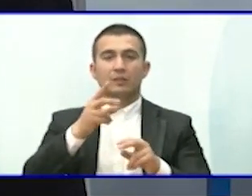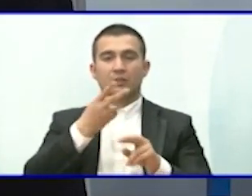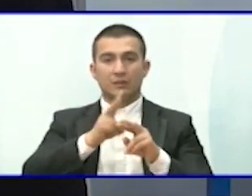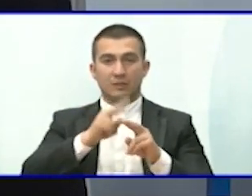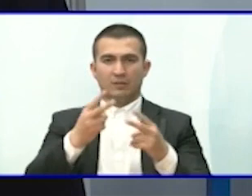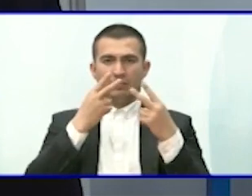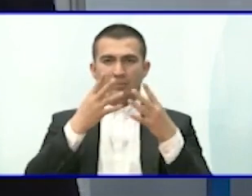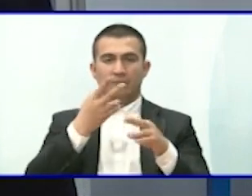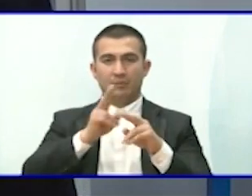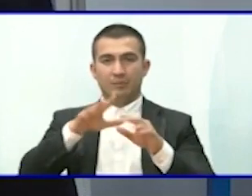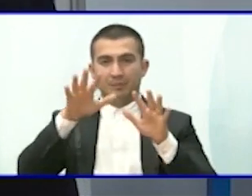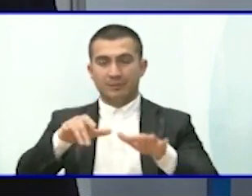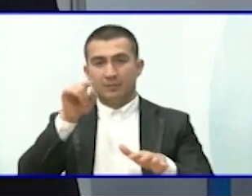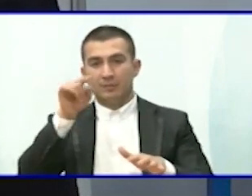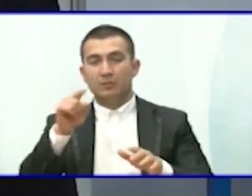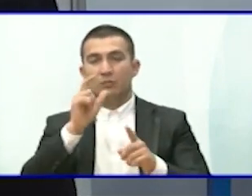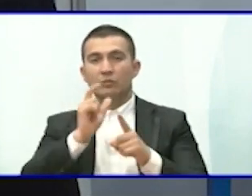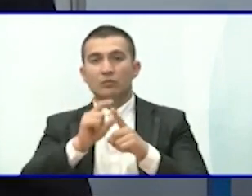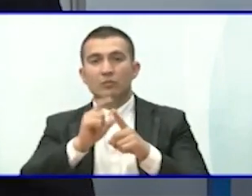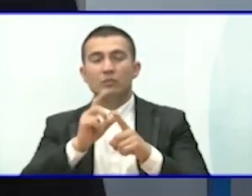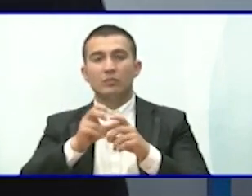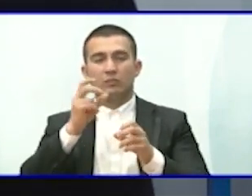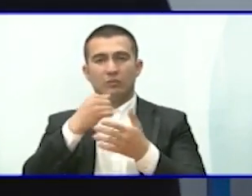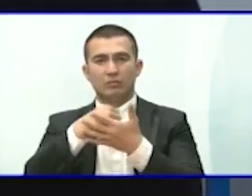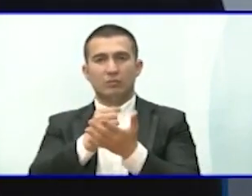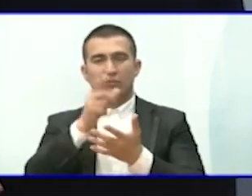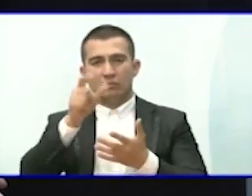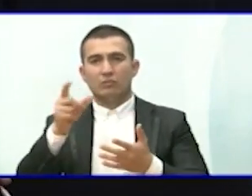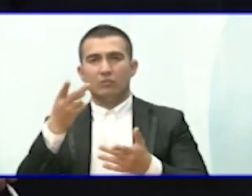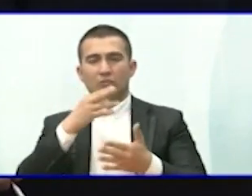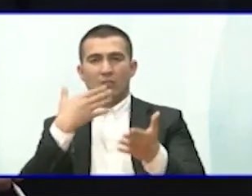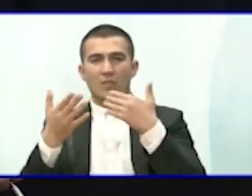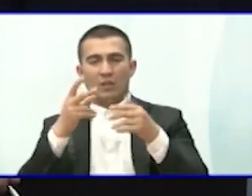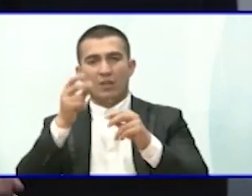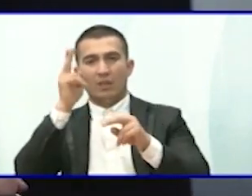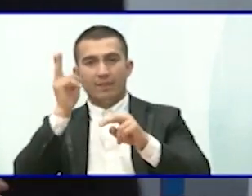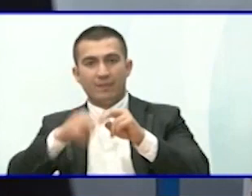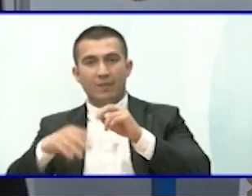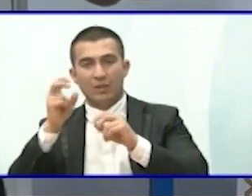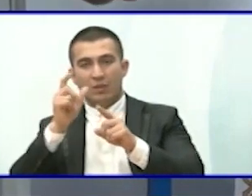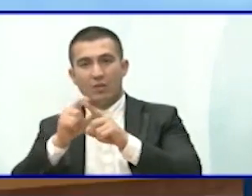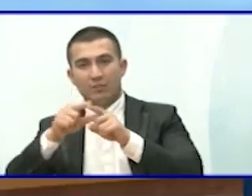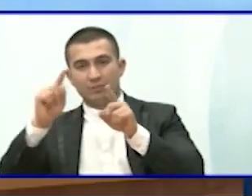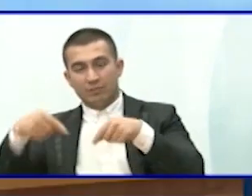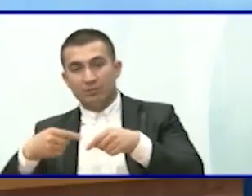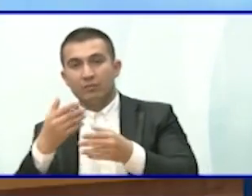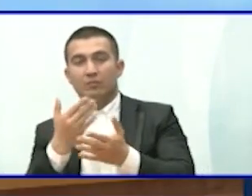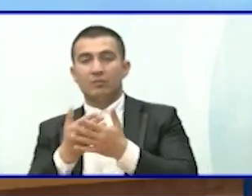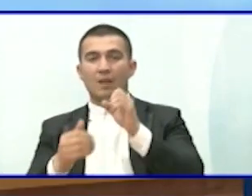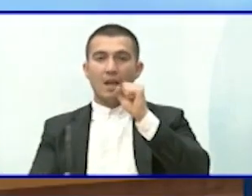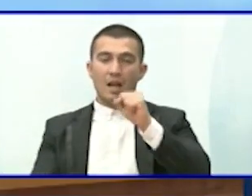в данных предложениях существительные имеют окончание е а в